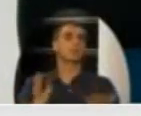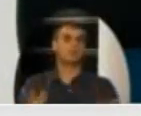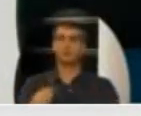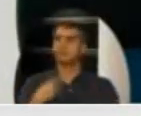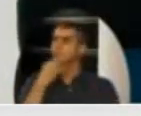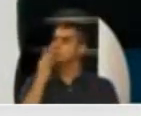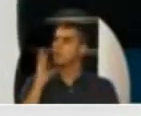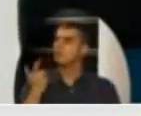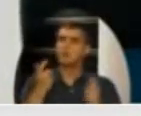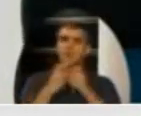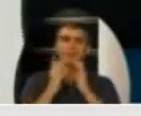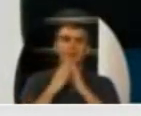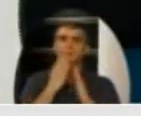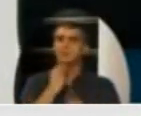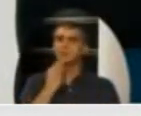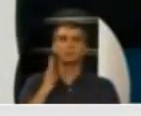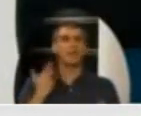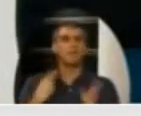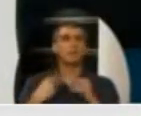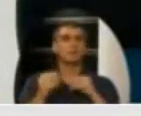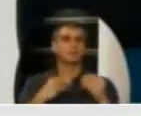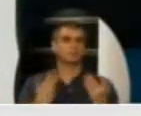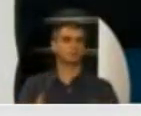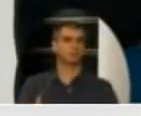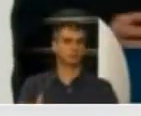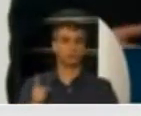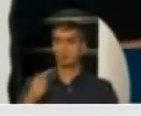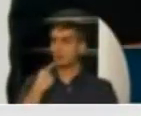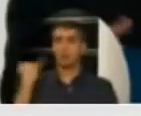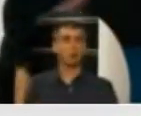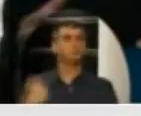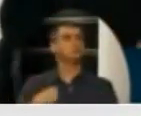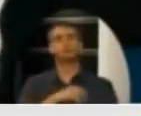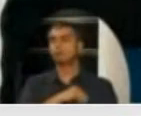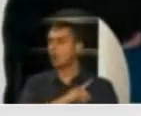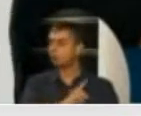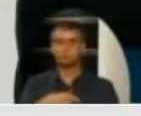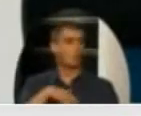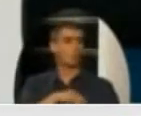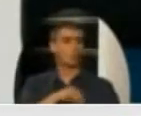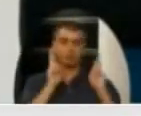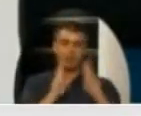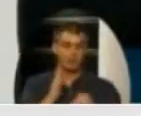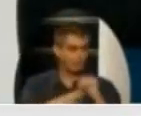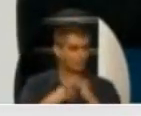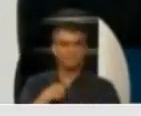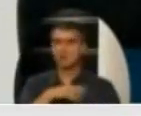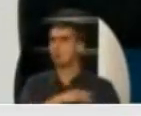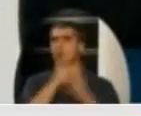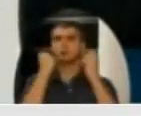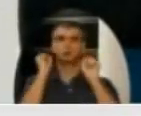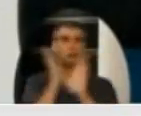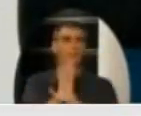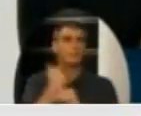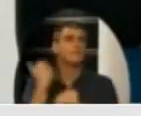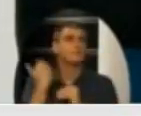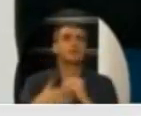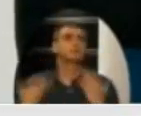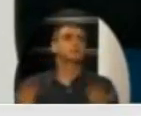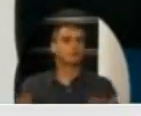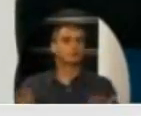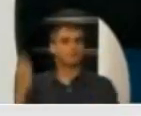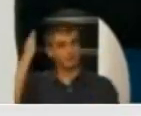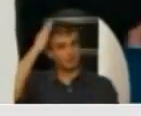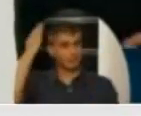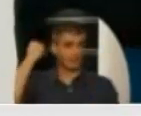והשאלה, איפה מפלגת הבית יהודי מתפשרת? כלומר, אתה אומר כל הזמן, אנחנו לא רוצים הקפאה, ואנחנו לא רוצים שחרור מחבלים, אבל בסופו של דבר, בנט